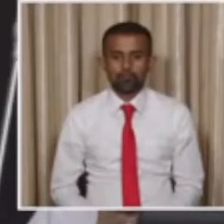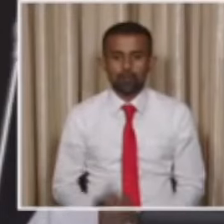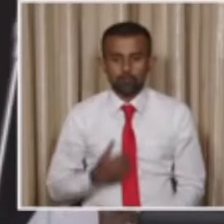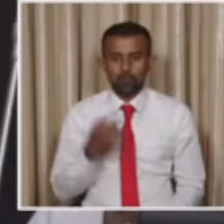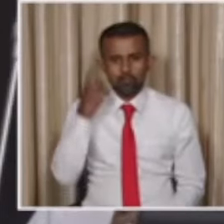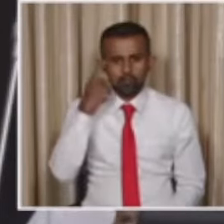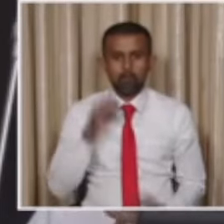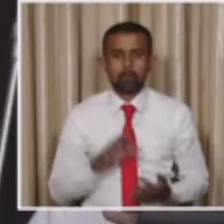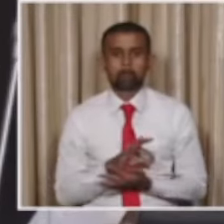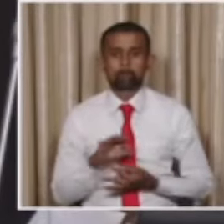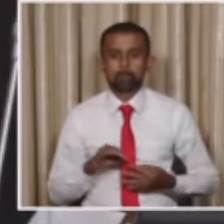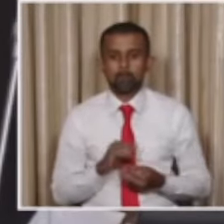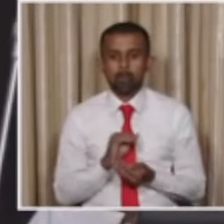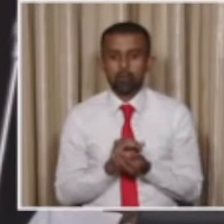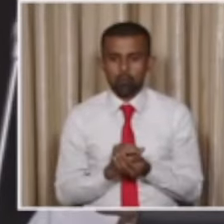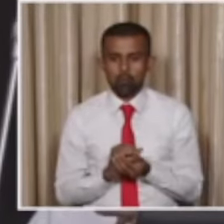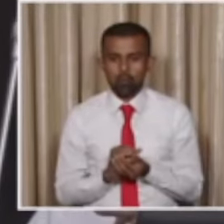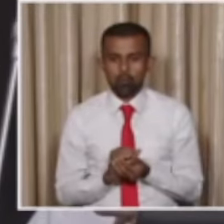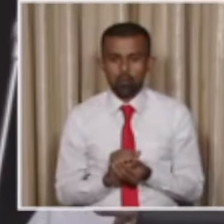අපි දන්නවා ප්‍රජාතන්ත්‍රවාදය රැකිල තිබෙන්නේ